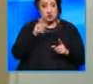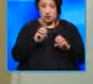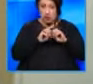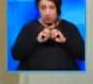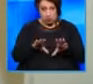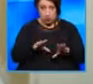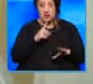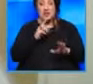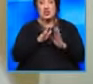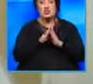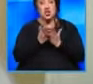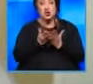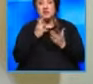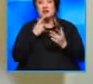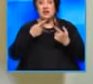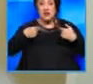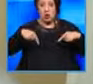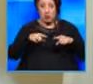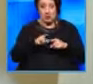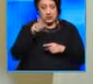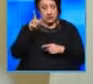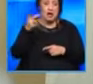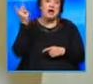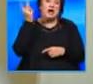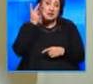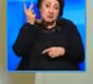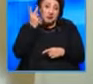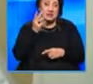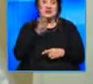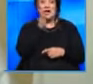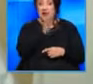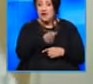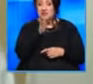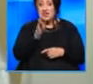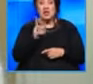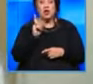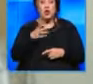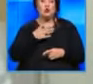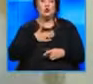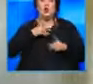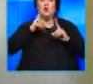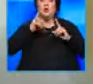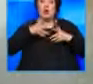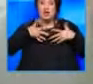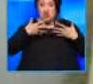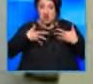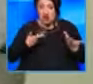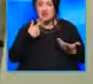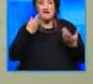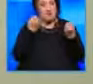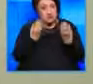избирателната комисия до тях? Разбира се, ще бъдат допускани. Всеки един пациент, който има възможност да гласува, ще гласува. Благодаря ви.